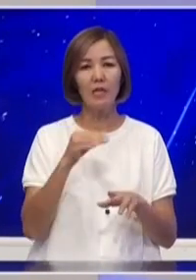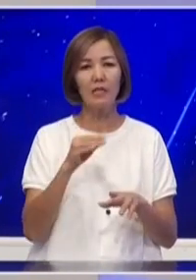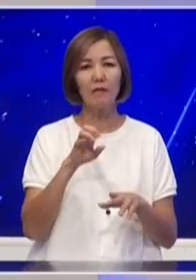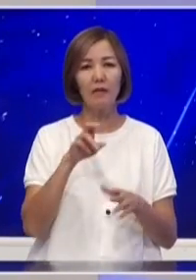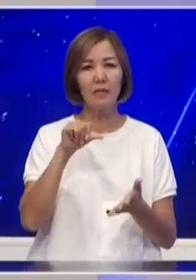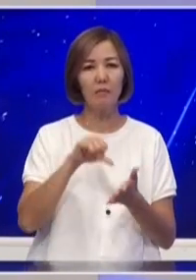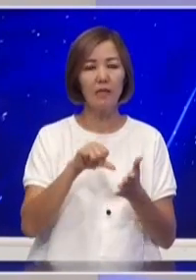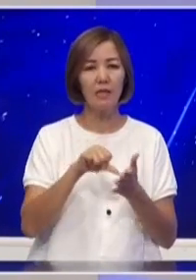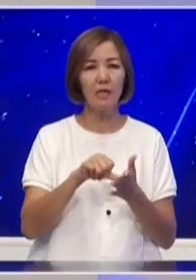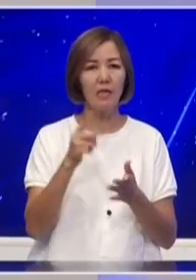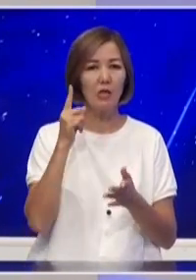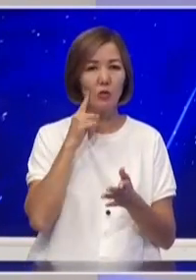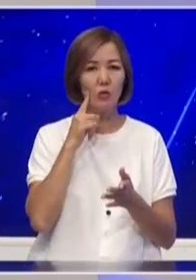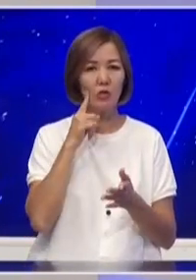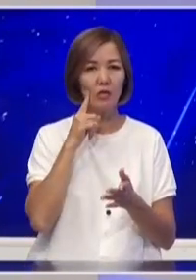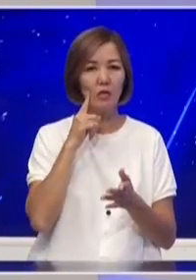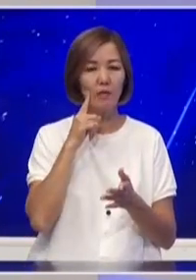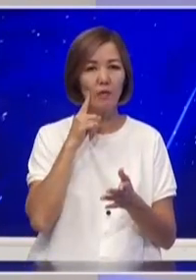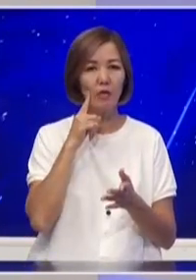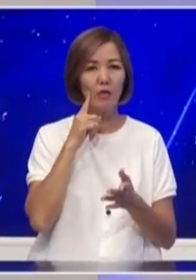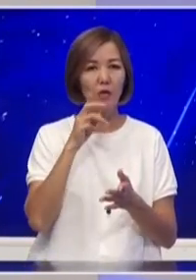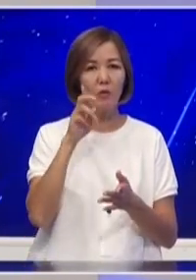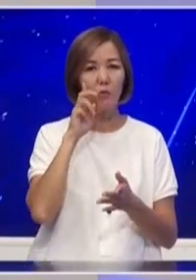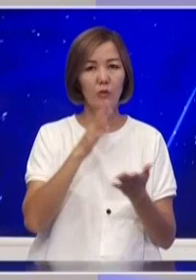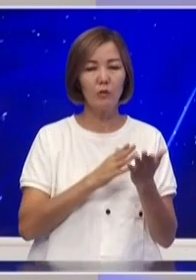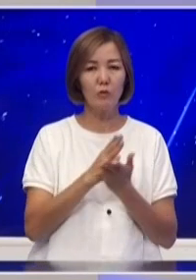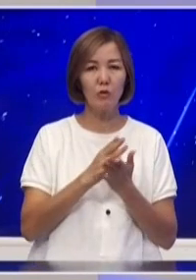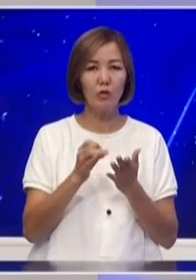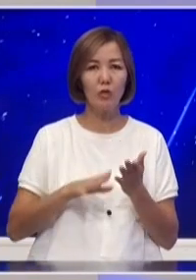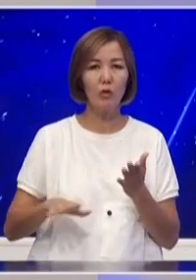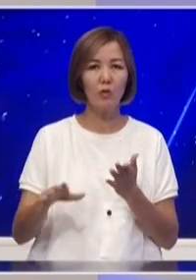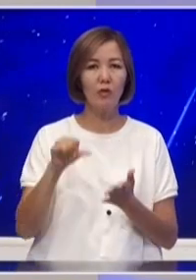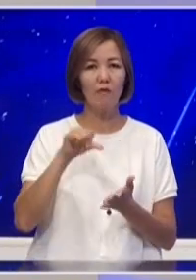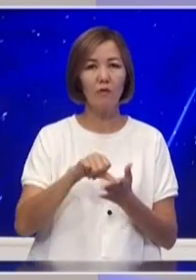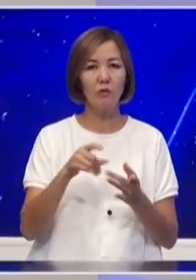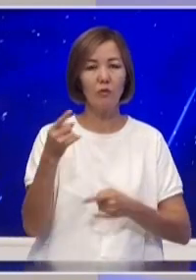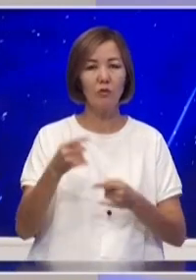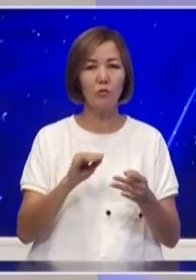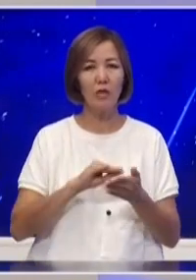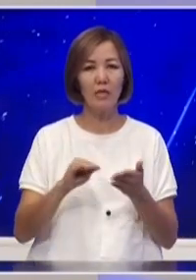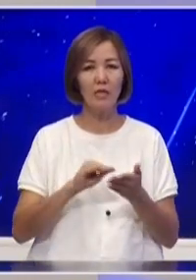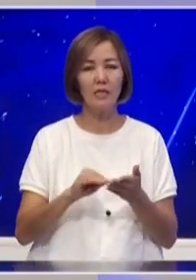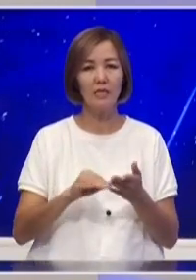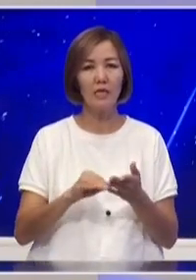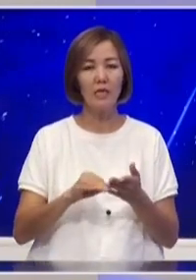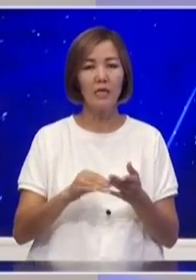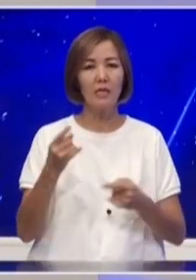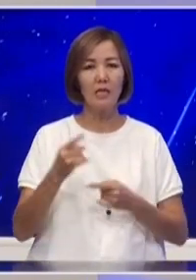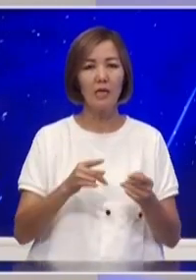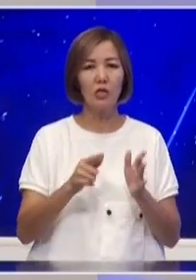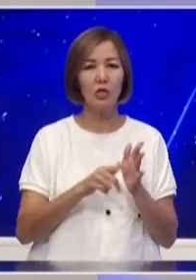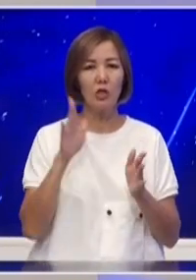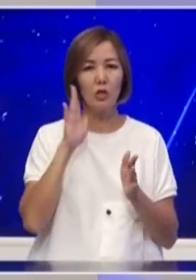качестве спикера для слушателей, а в семинаре приняли участие государственные служащие региона. Выступил журналист телеканала ЖТСУ